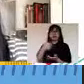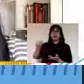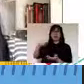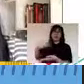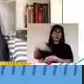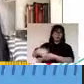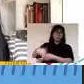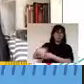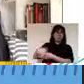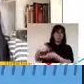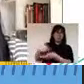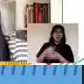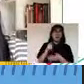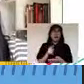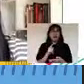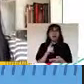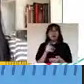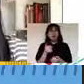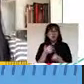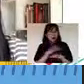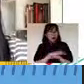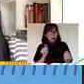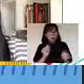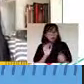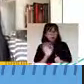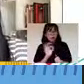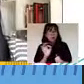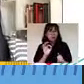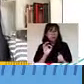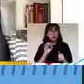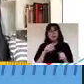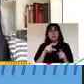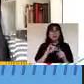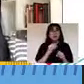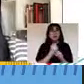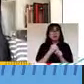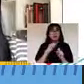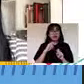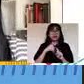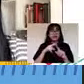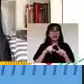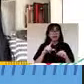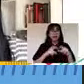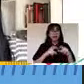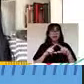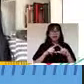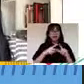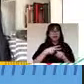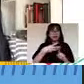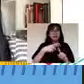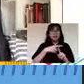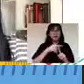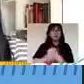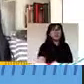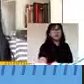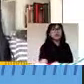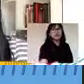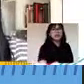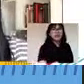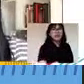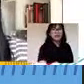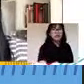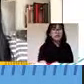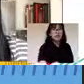digital safety sudah diterapkan oleh pelayan-pelayan publik kita, baik itu di tingkatan camat, di